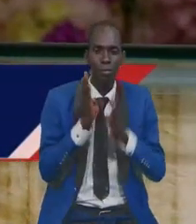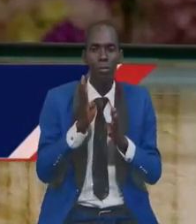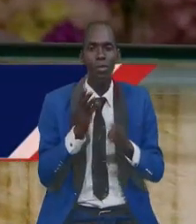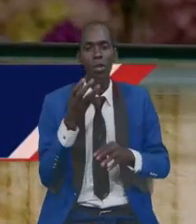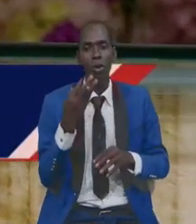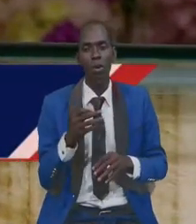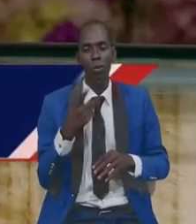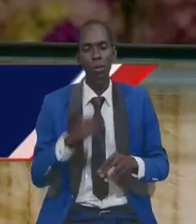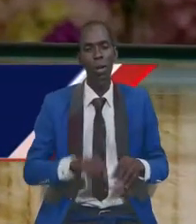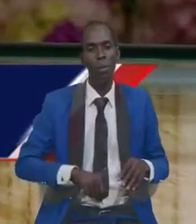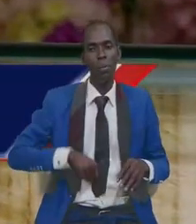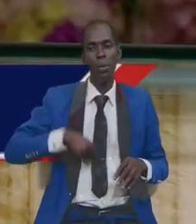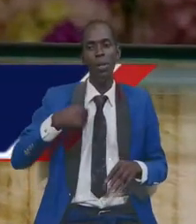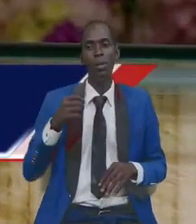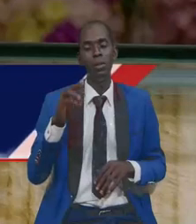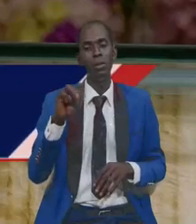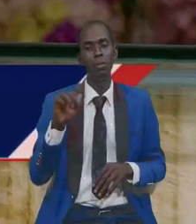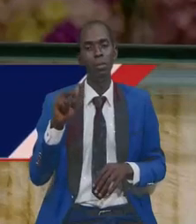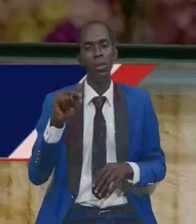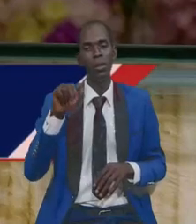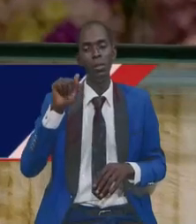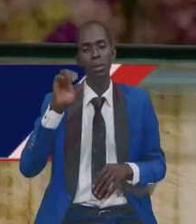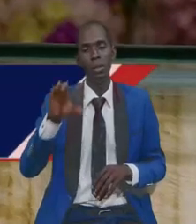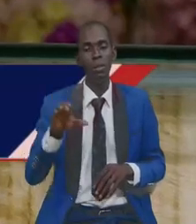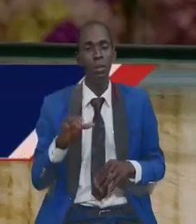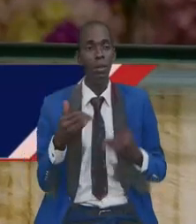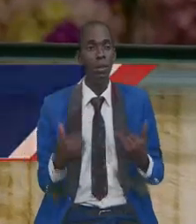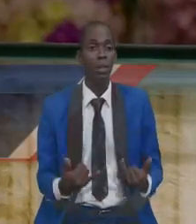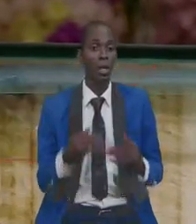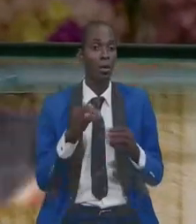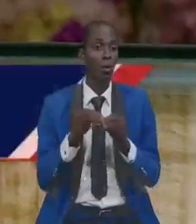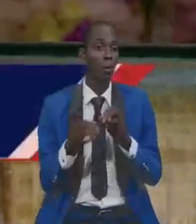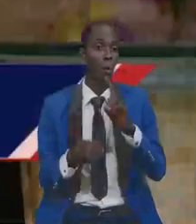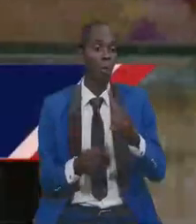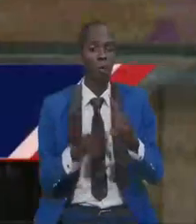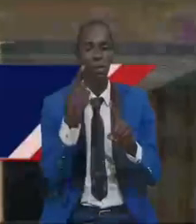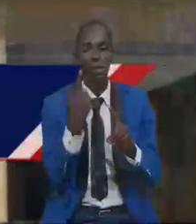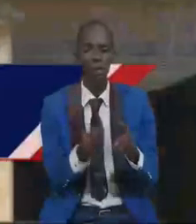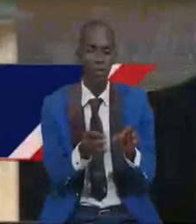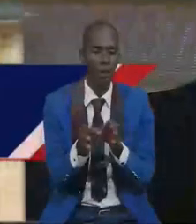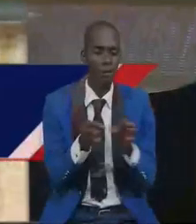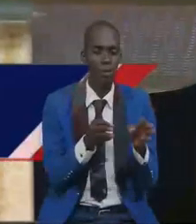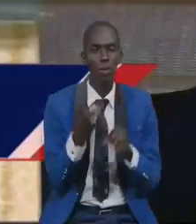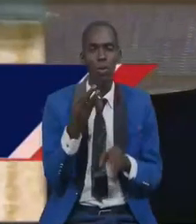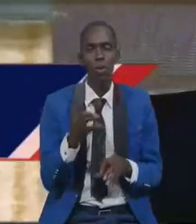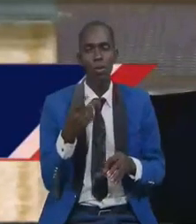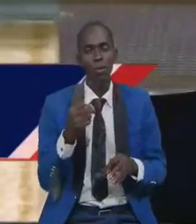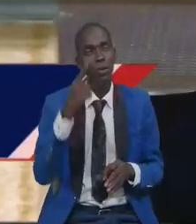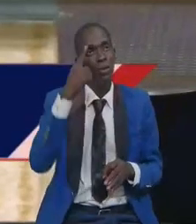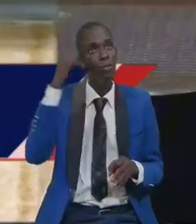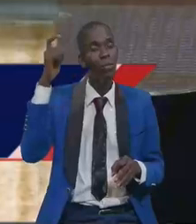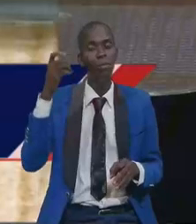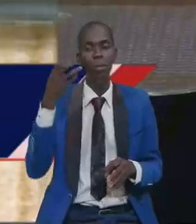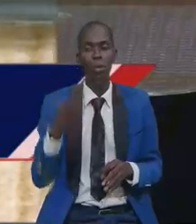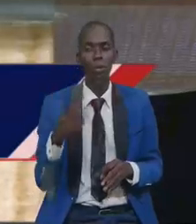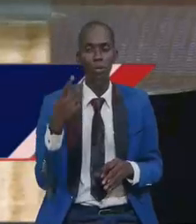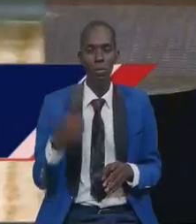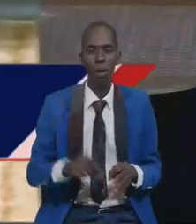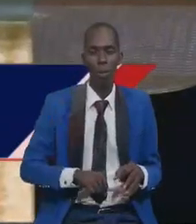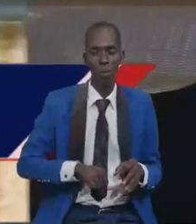maniaque orgueilleux. Alors, nous voyons la section 1, c'est la description du rêve du monarque